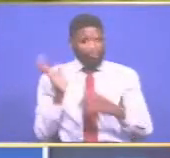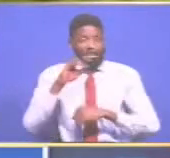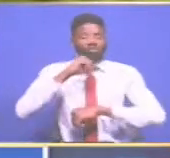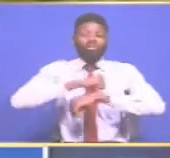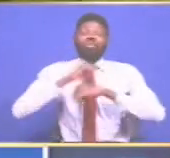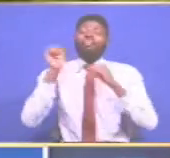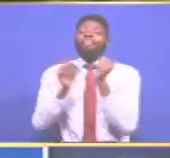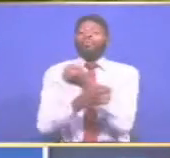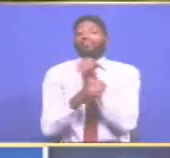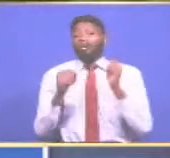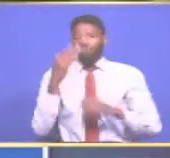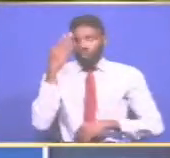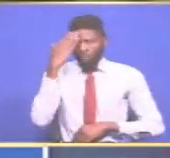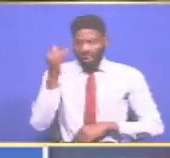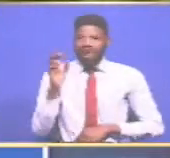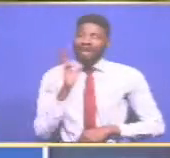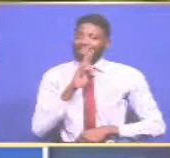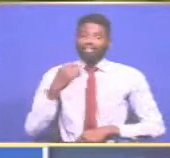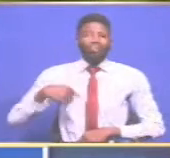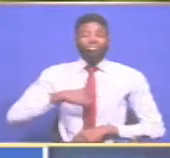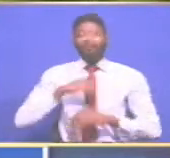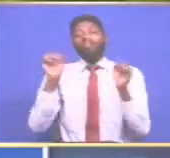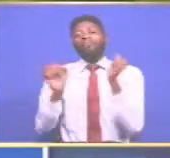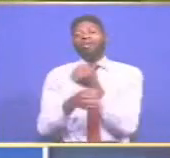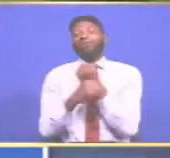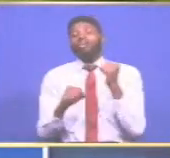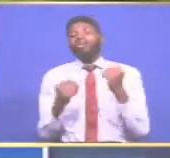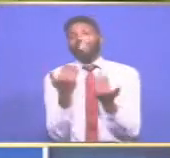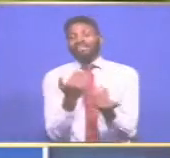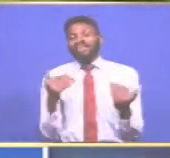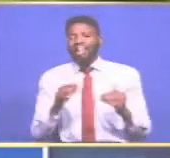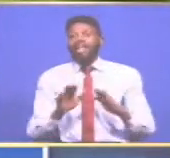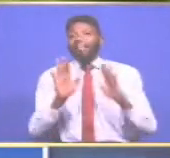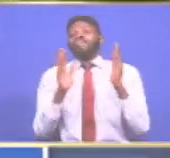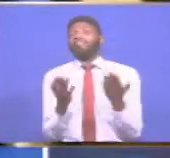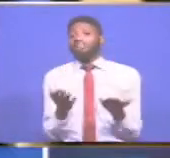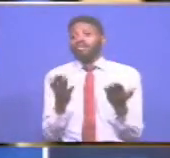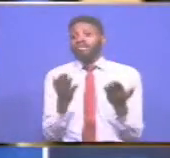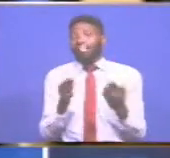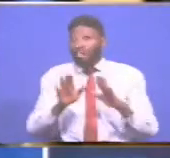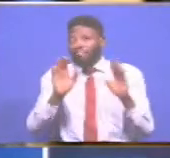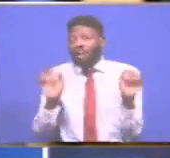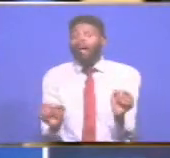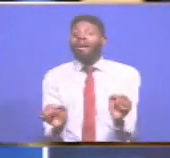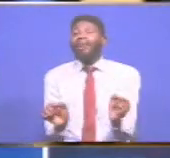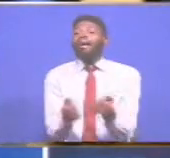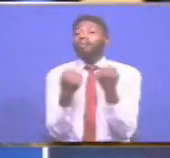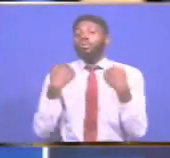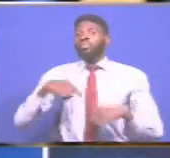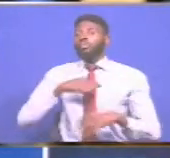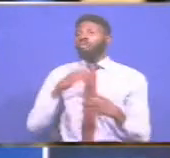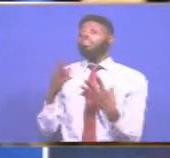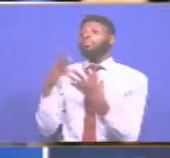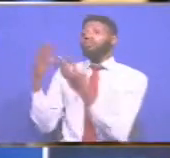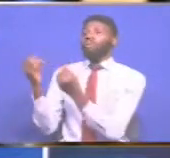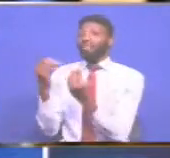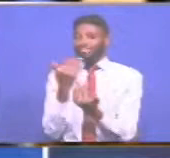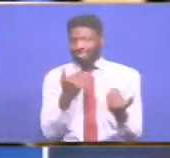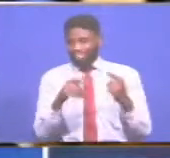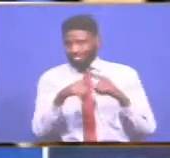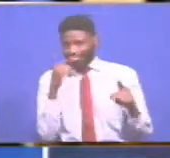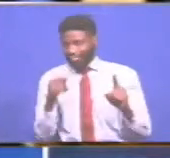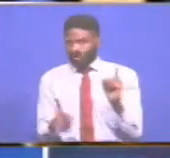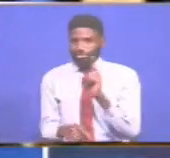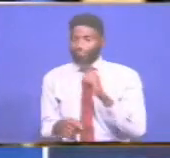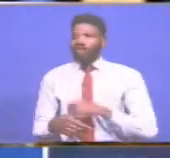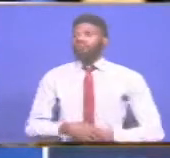kama tutawacha watoto hapa twende huko tufike huko pengine watoto iwao hapa. Na walimwengu najua wanatoka nje. Sasa na hii